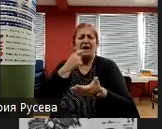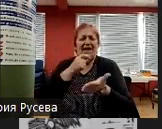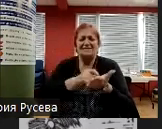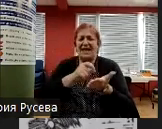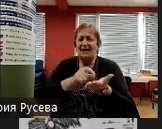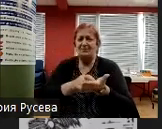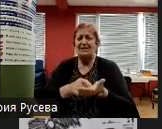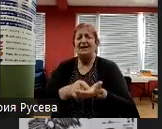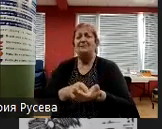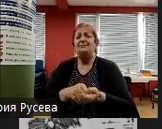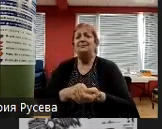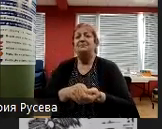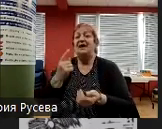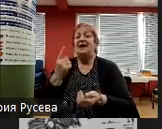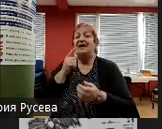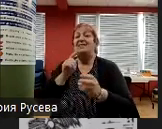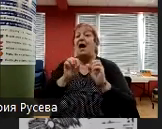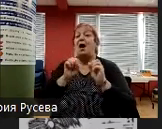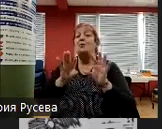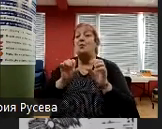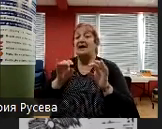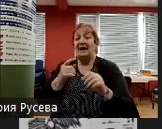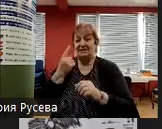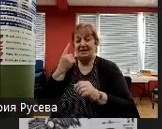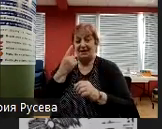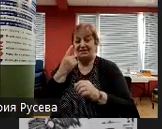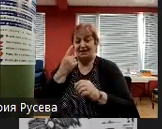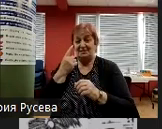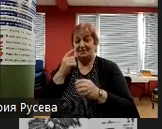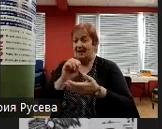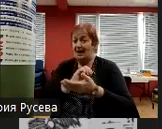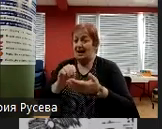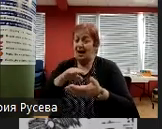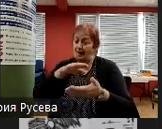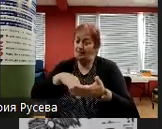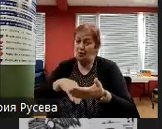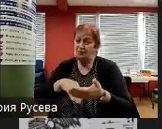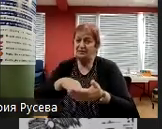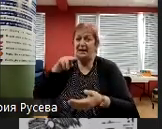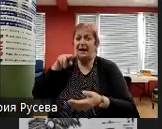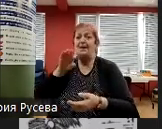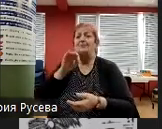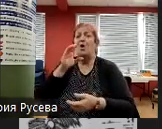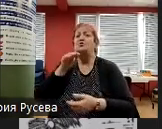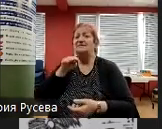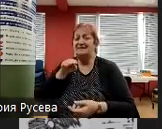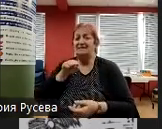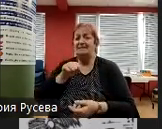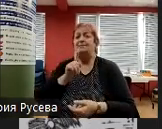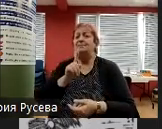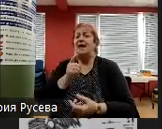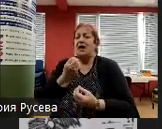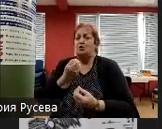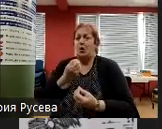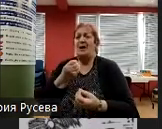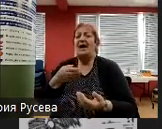Освен това, в една публикация или в един пост, както вече е прието да се казва, е добре да